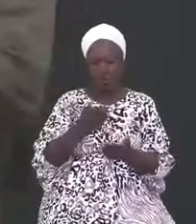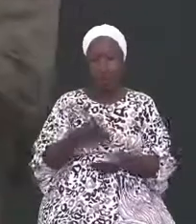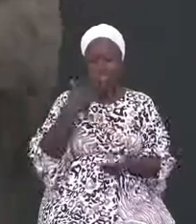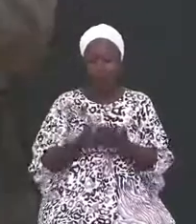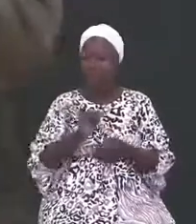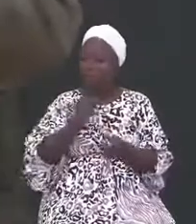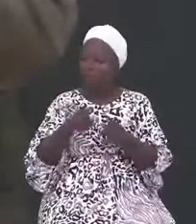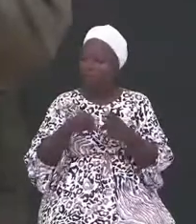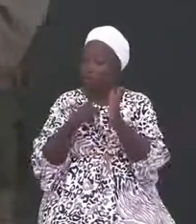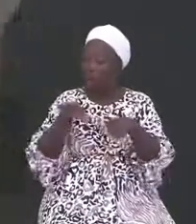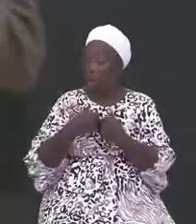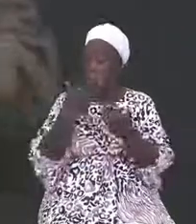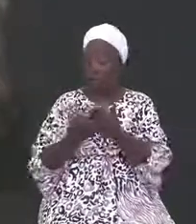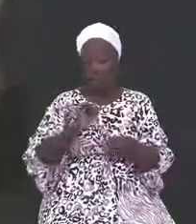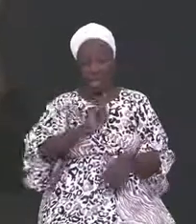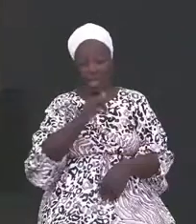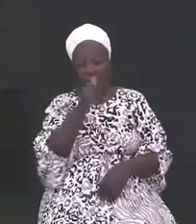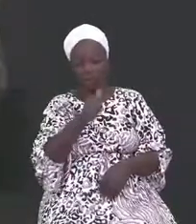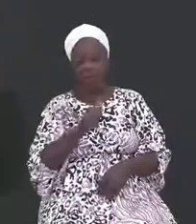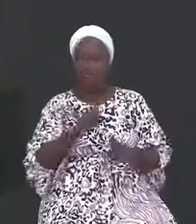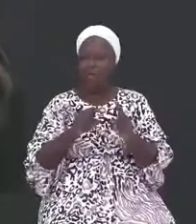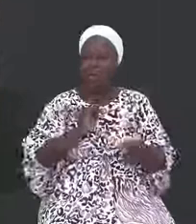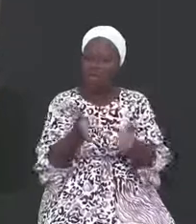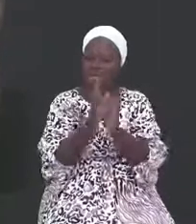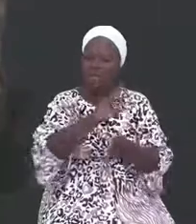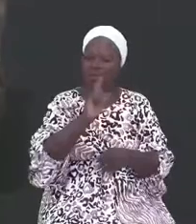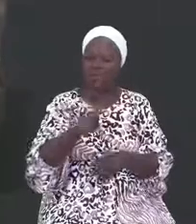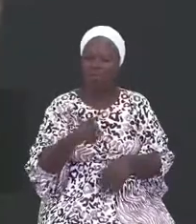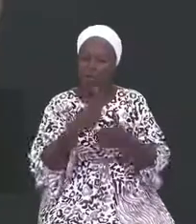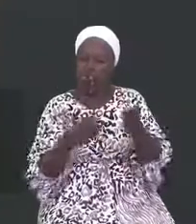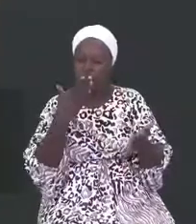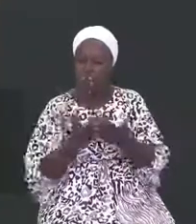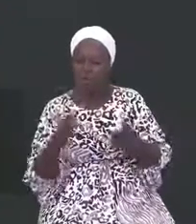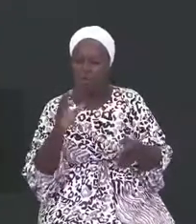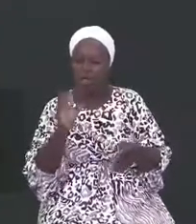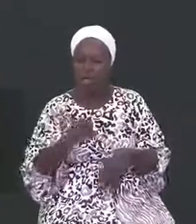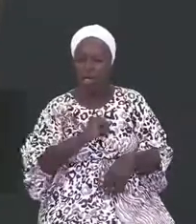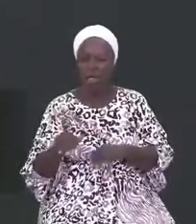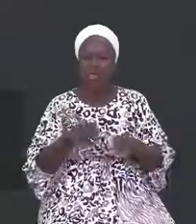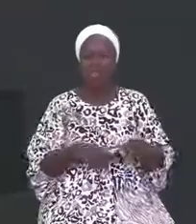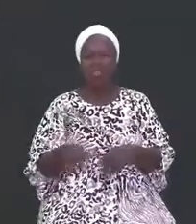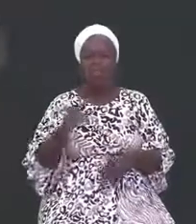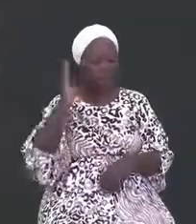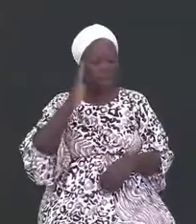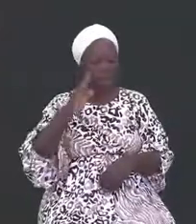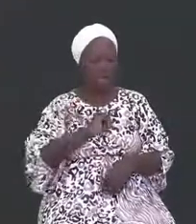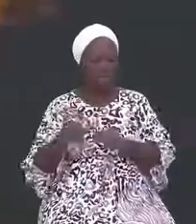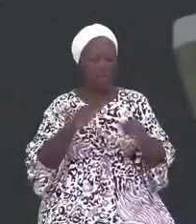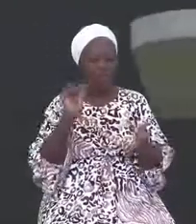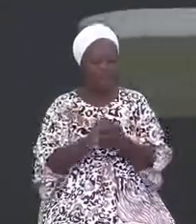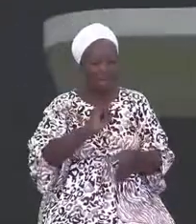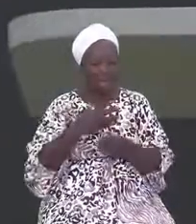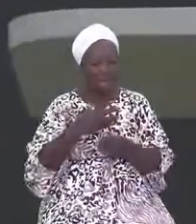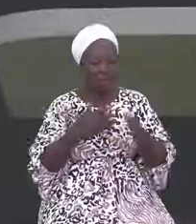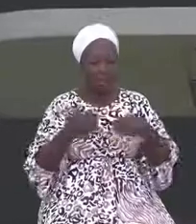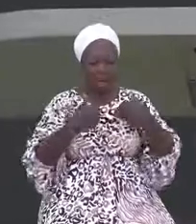de fois je suis bon. Mais laissez-moi poser une question. Oh, que dois-je faire de bon? Que dois-je faire de bon pour avoir